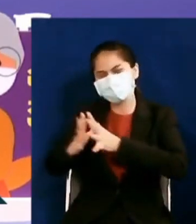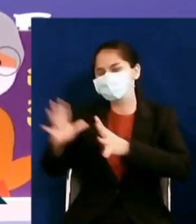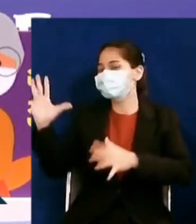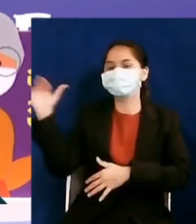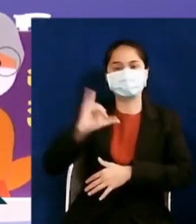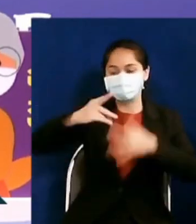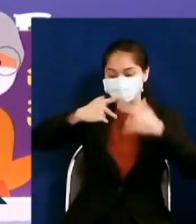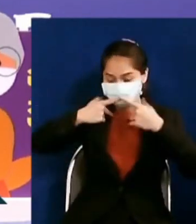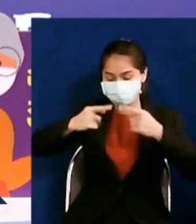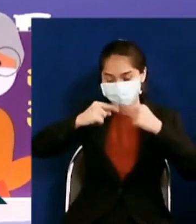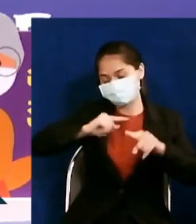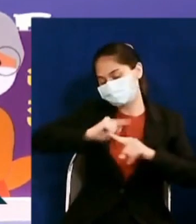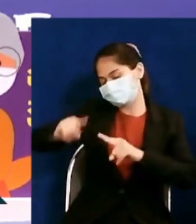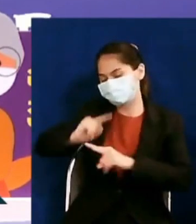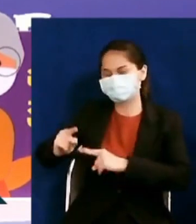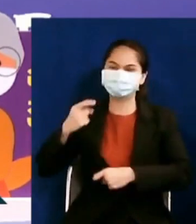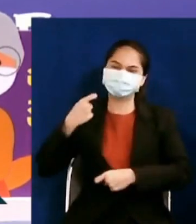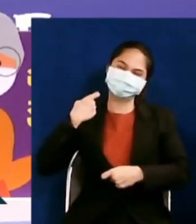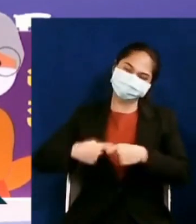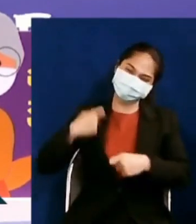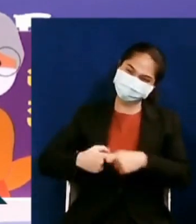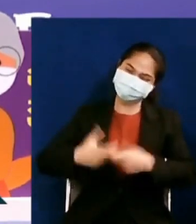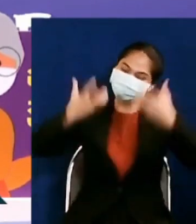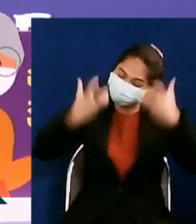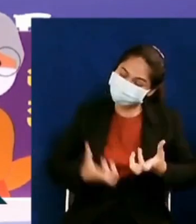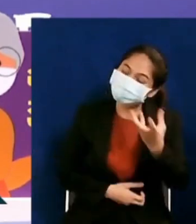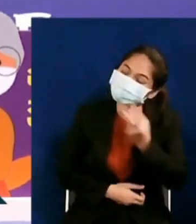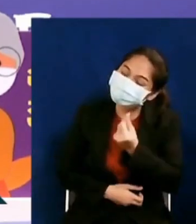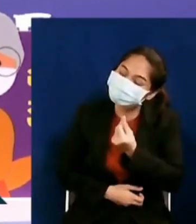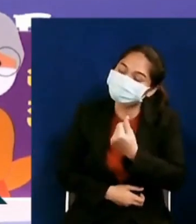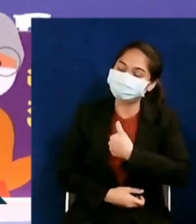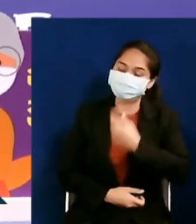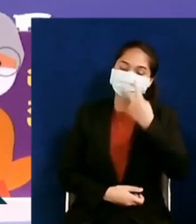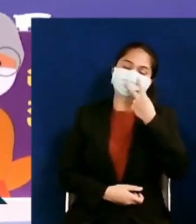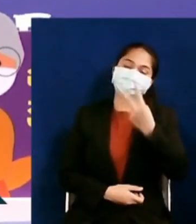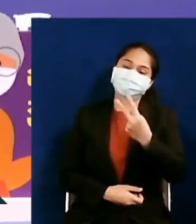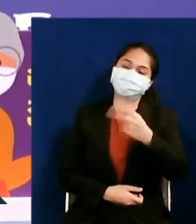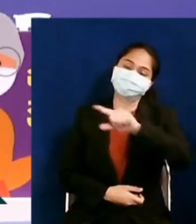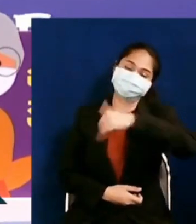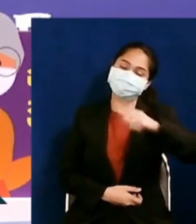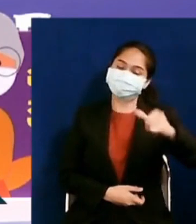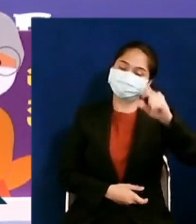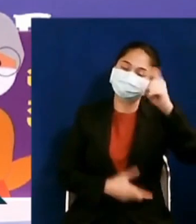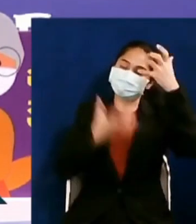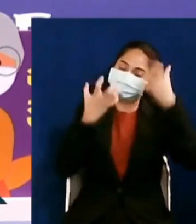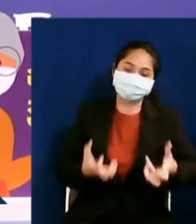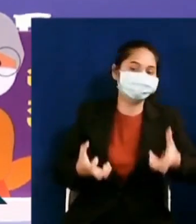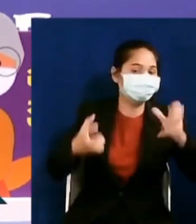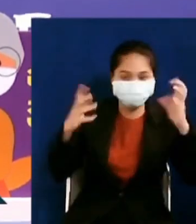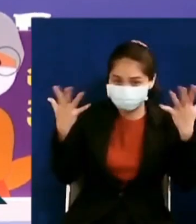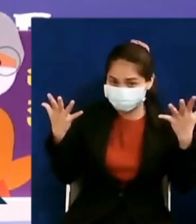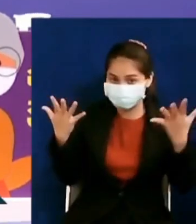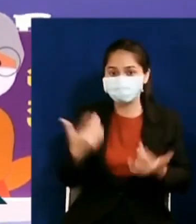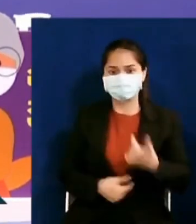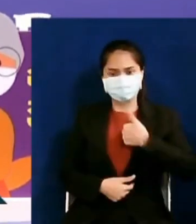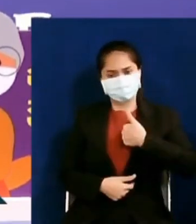ให้ GIS เพื่อจะได้รวบรวมข้อมูลประเทศอื่นแล้วไปวิเคราะห์สถานการณ์ต่อไปนะคะอย่างไรก็ตามถ้าจะแบบถอดรหัสพันธุ